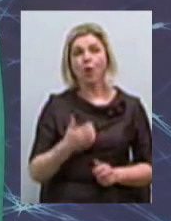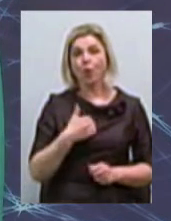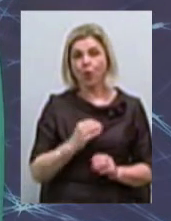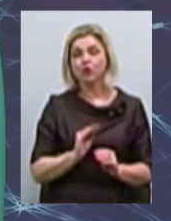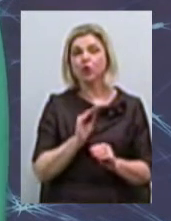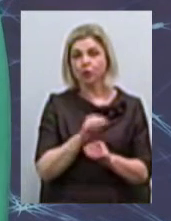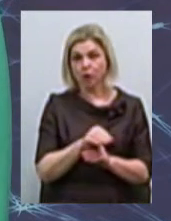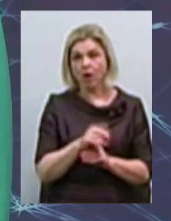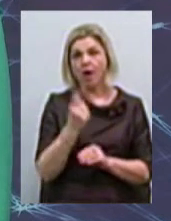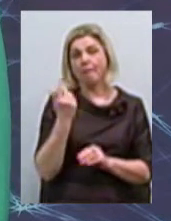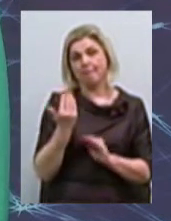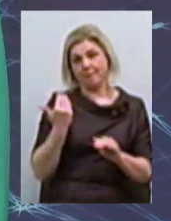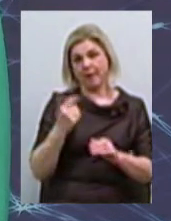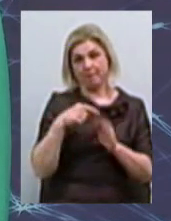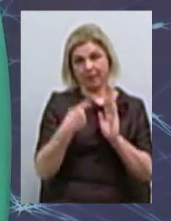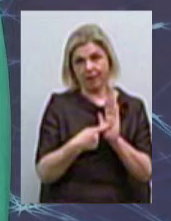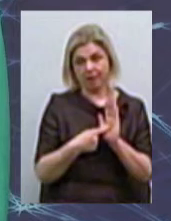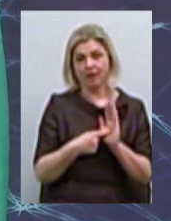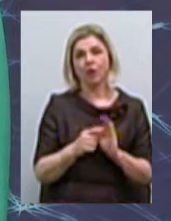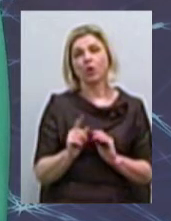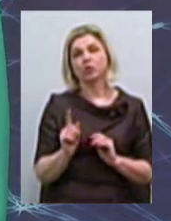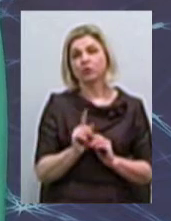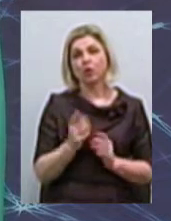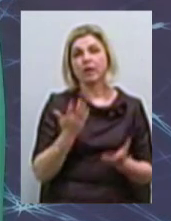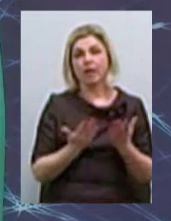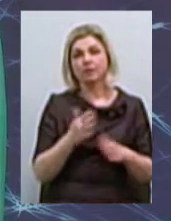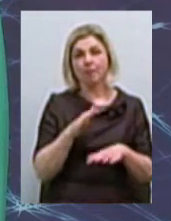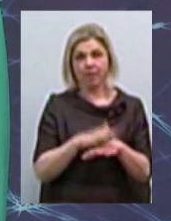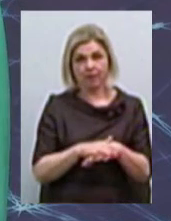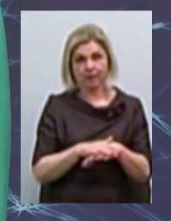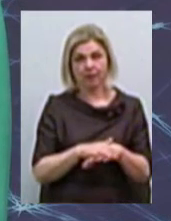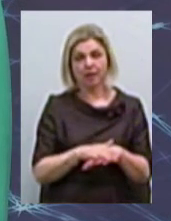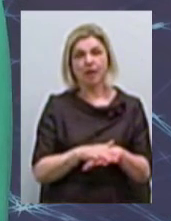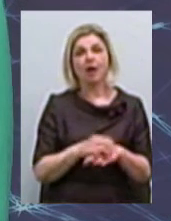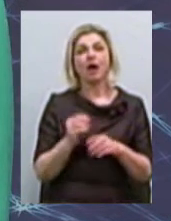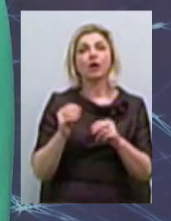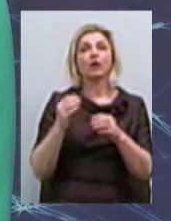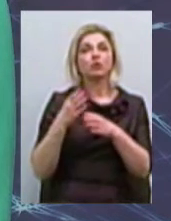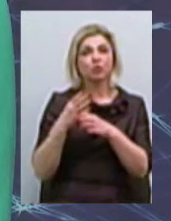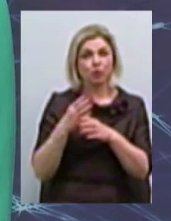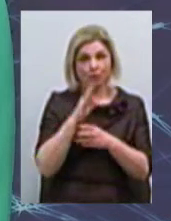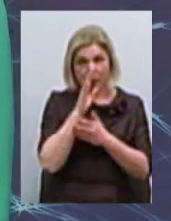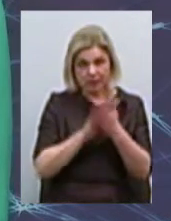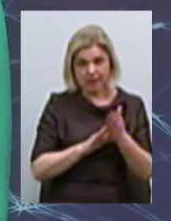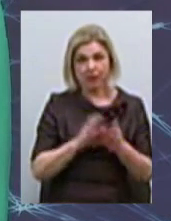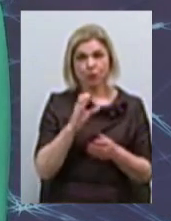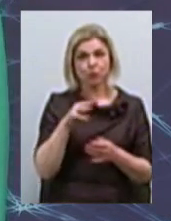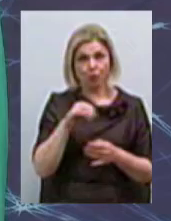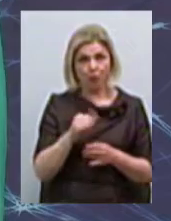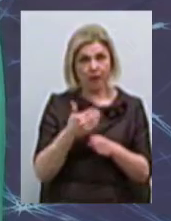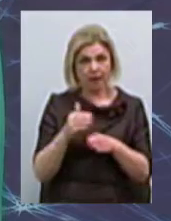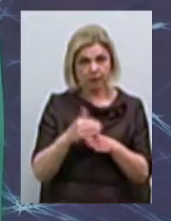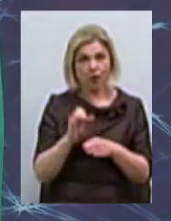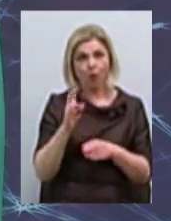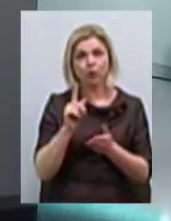до попереднього питання, що якщо банк простив суму кредиту, він повинен повідомити